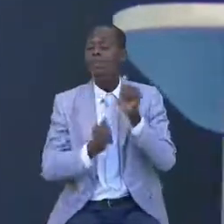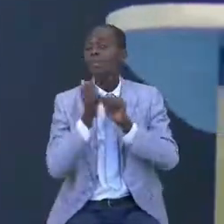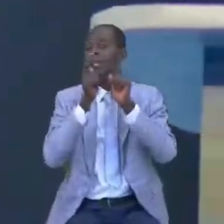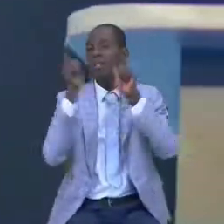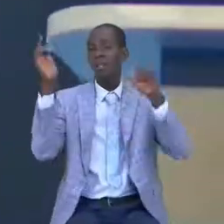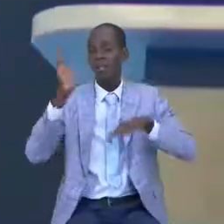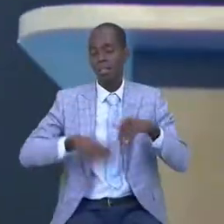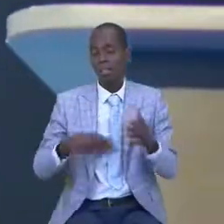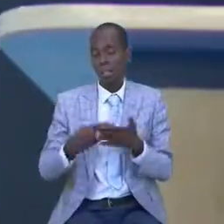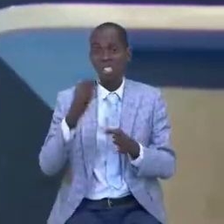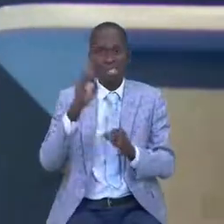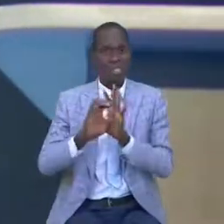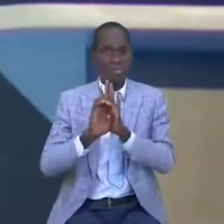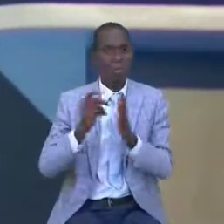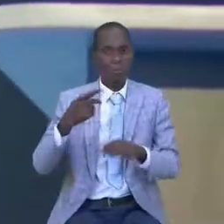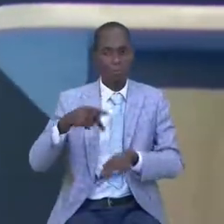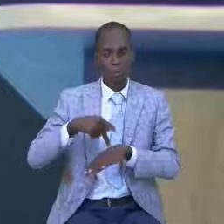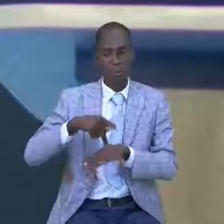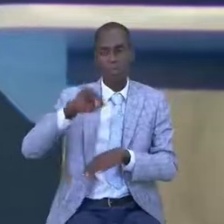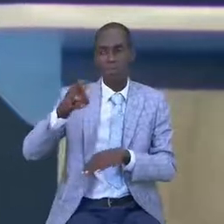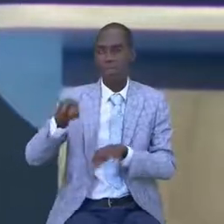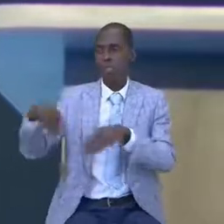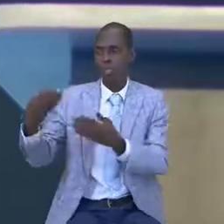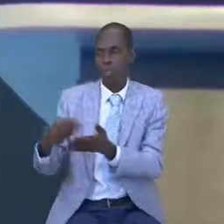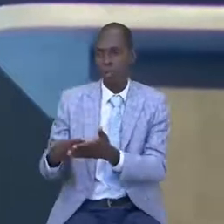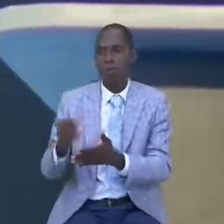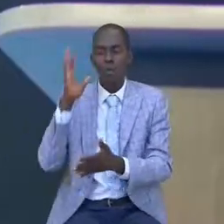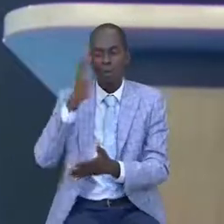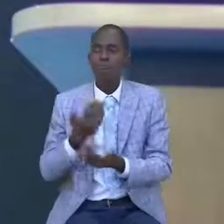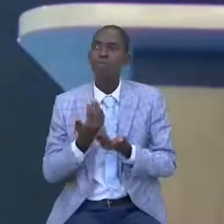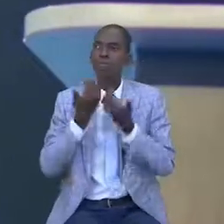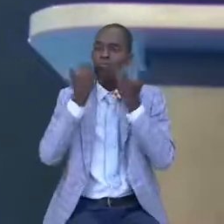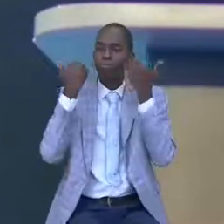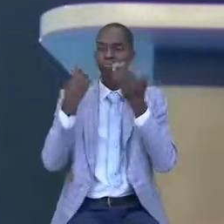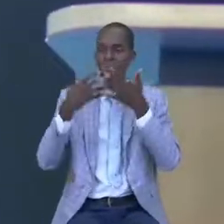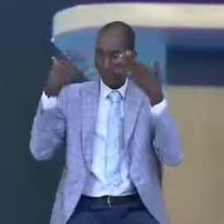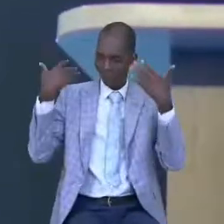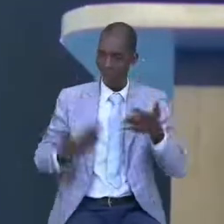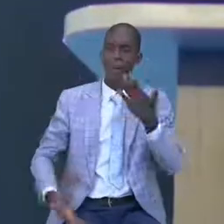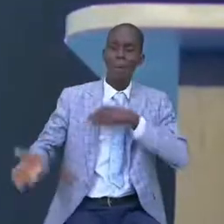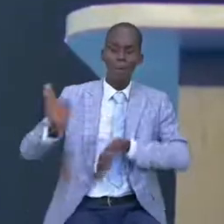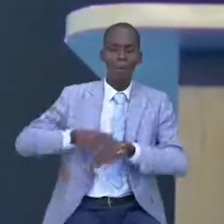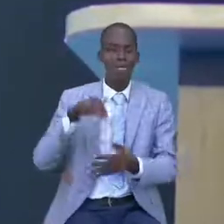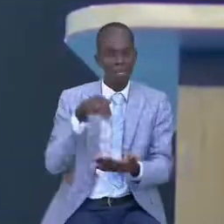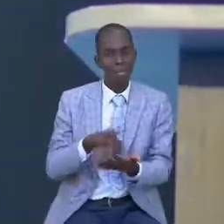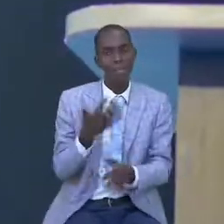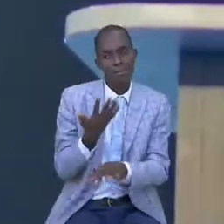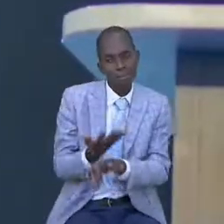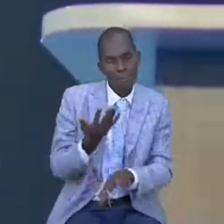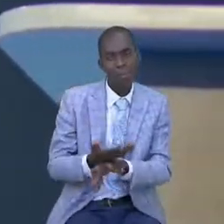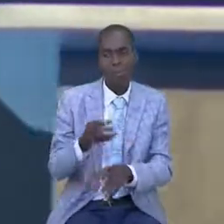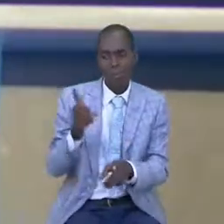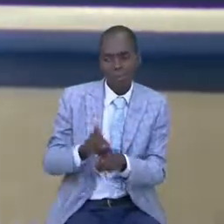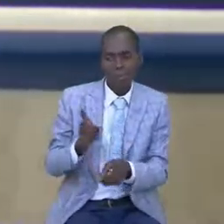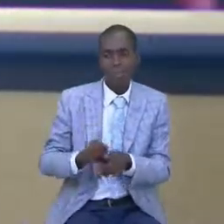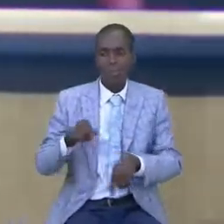quelqu'un crie là-bas, miracle! Et le miracle est plus grand que l'argent. Si Pierre lui avait donné de l'argent, il va finir